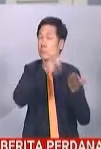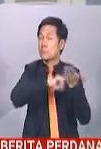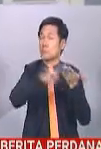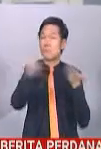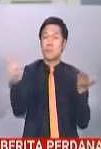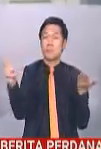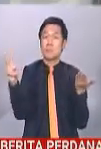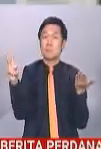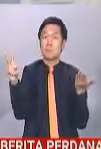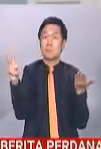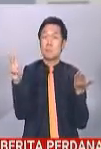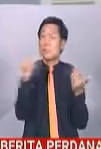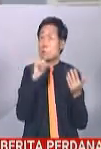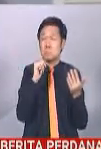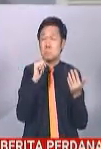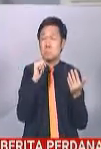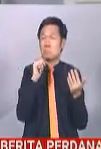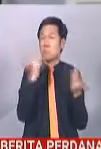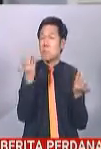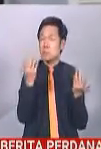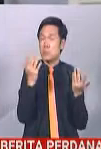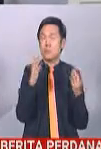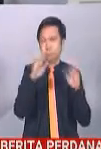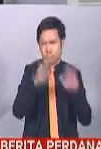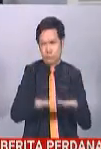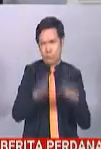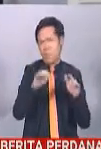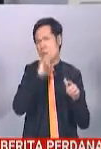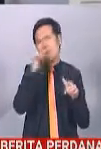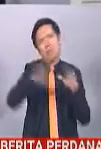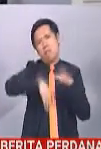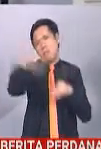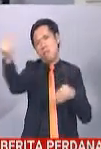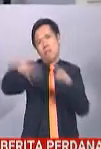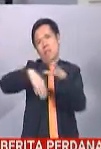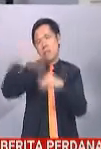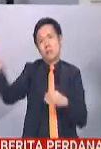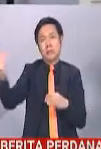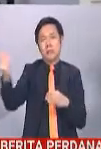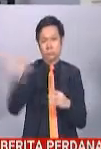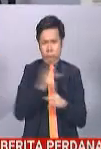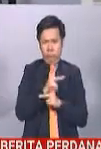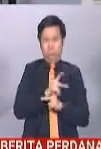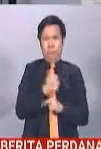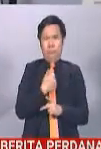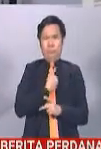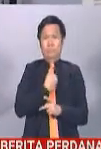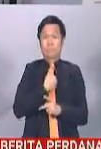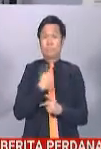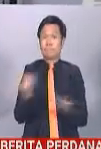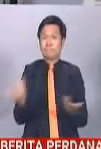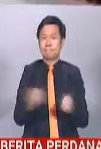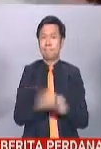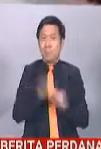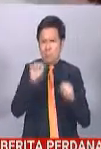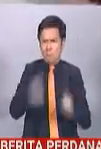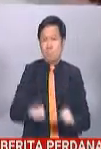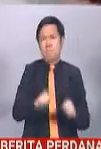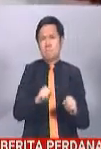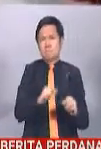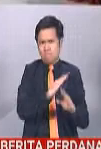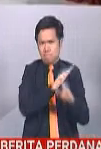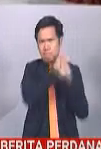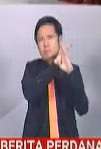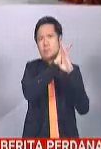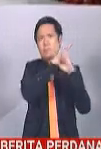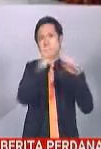perkara penting ke apa-apa ke, jangan nak lepak ataupun pentingkan diri sendiri kerana kita sama-sama boleh cegahkan